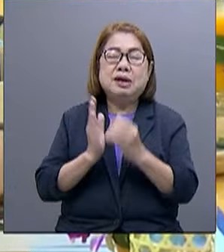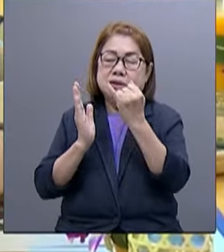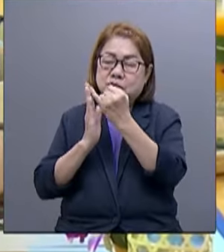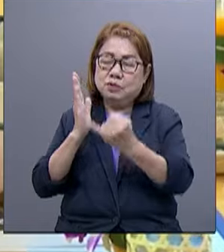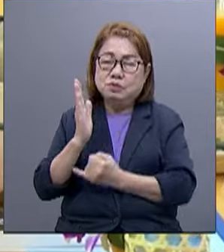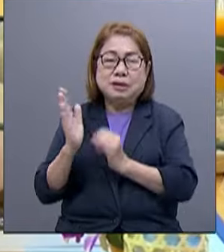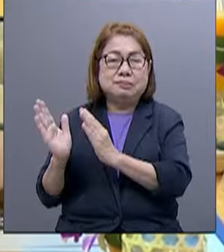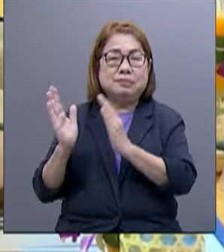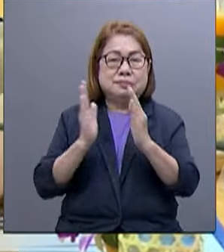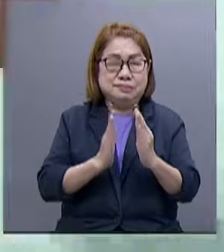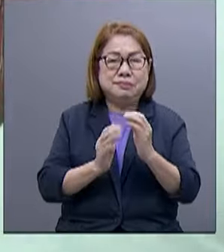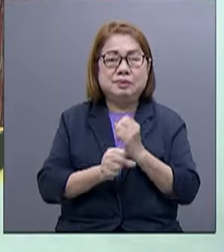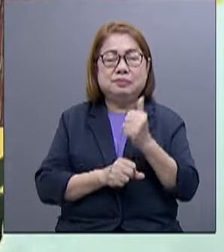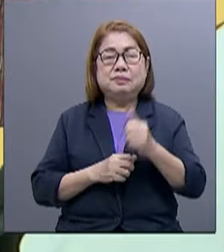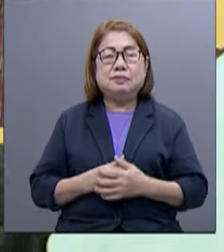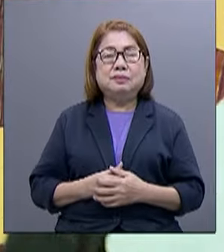ค่ะ